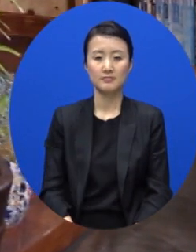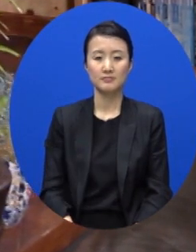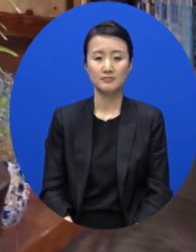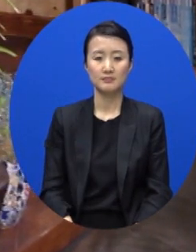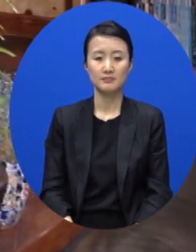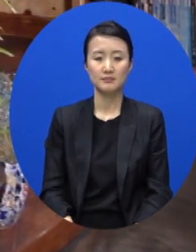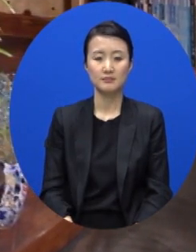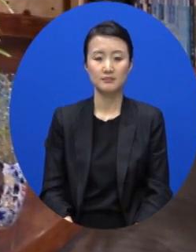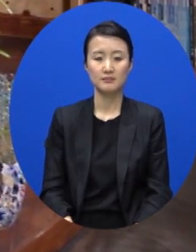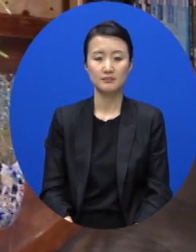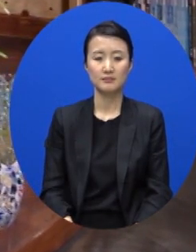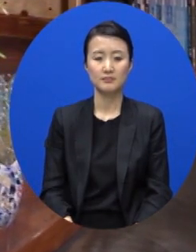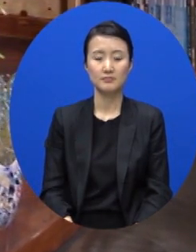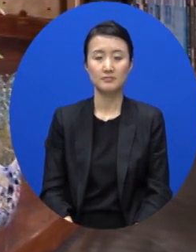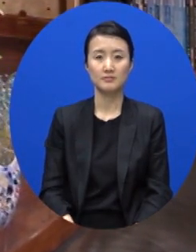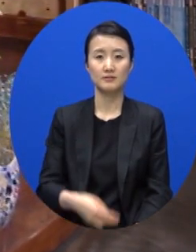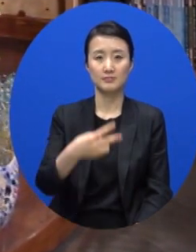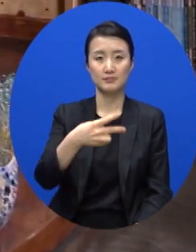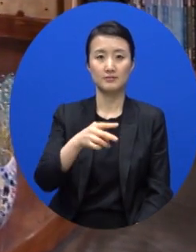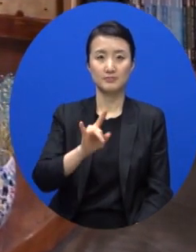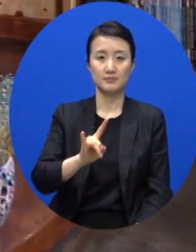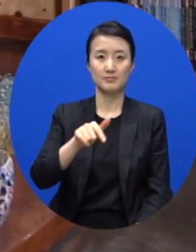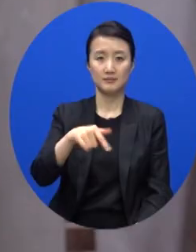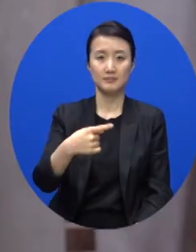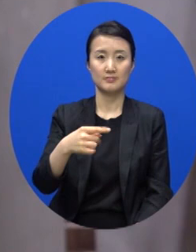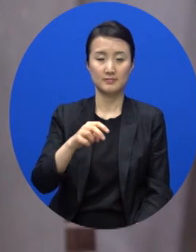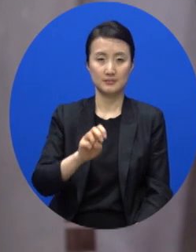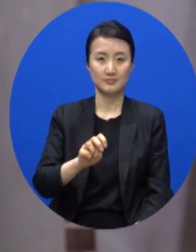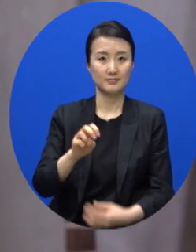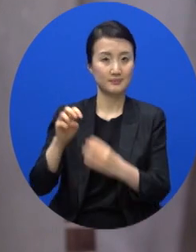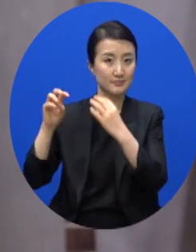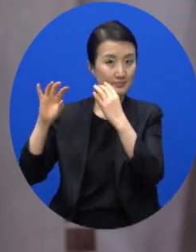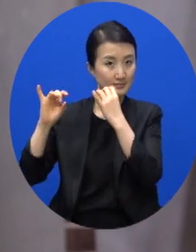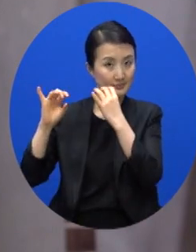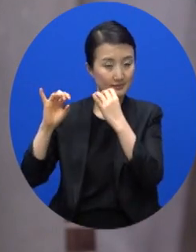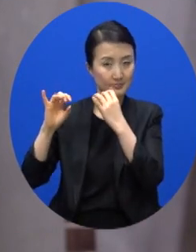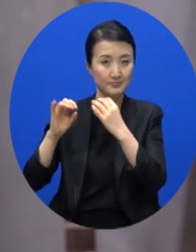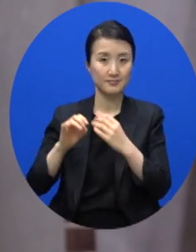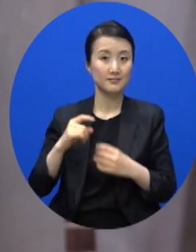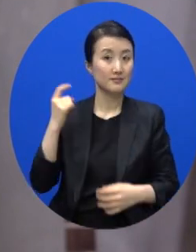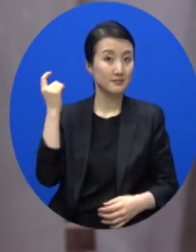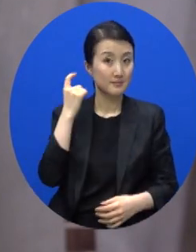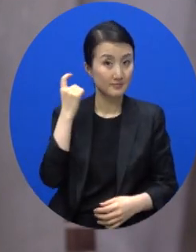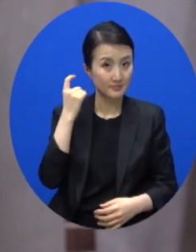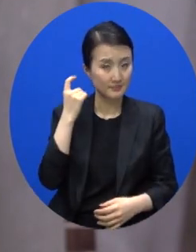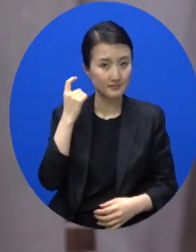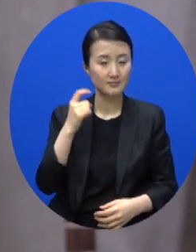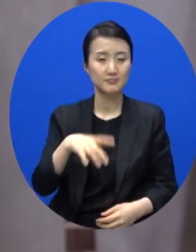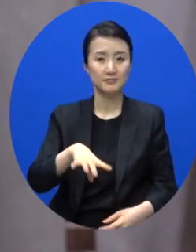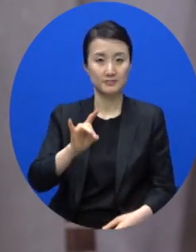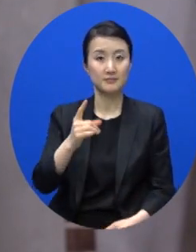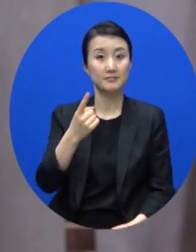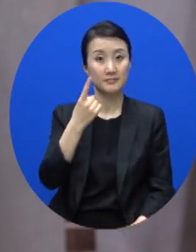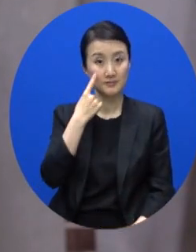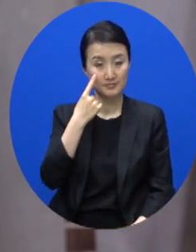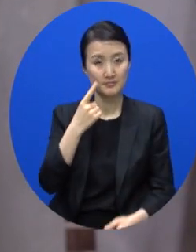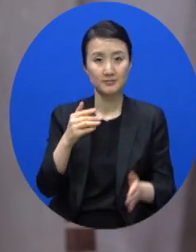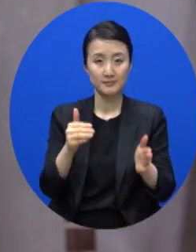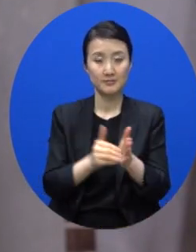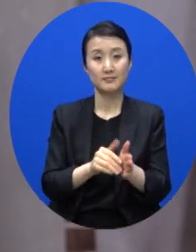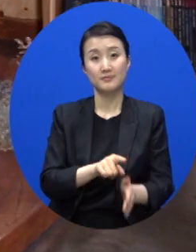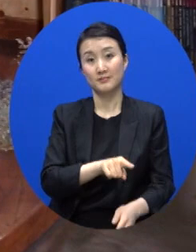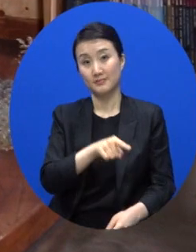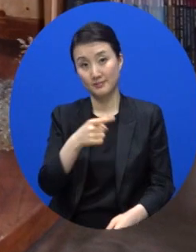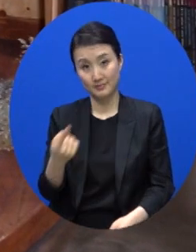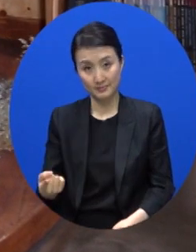대금 독주 우리 김민창 연주로서 청성곡을 한곡